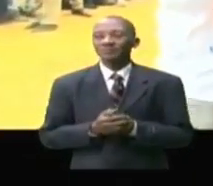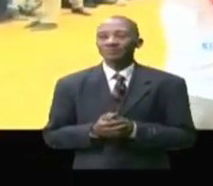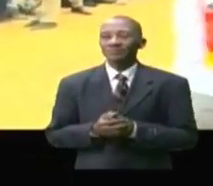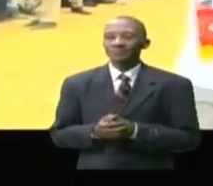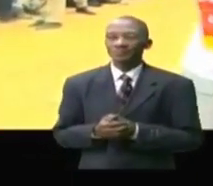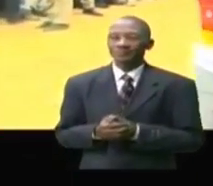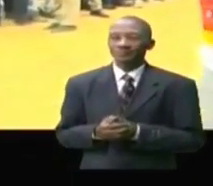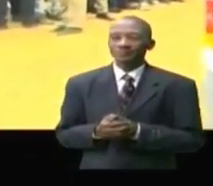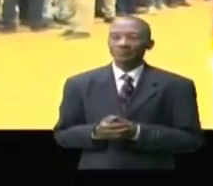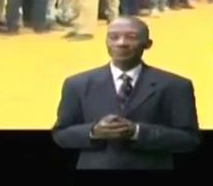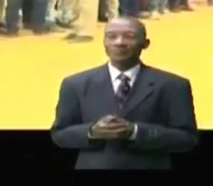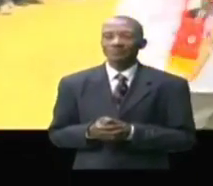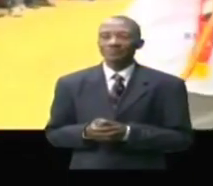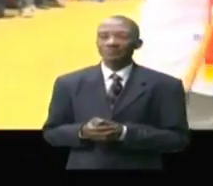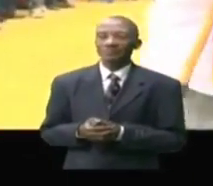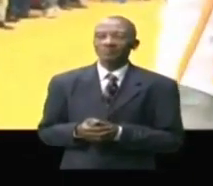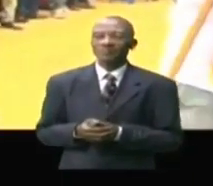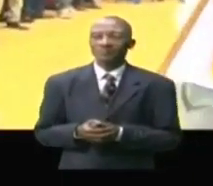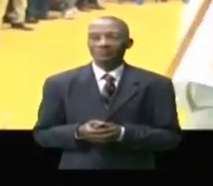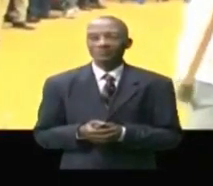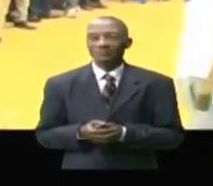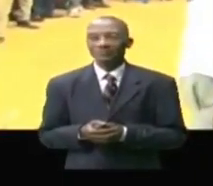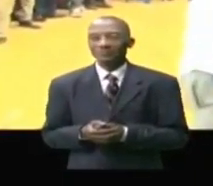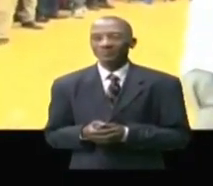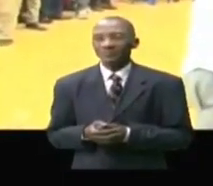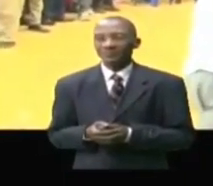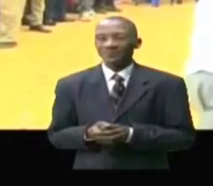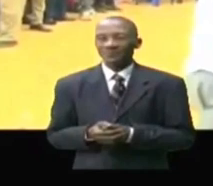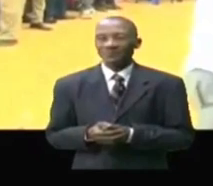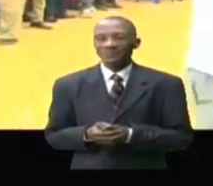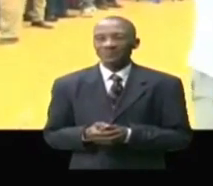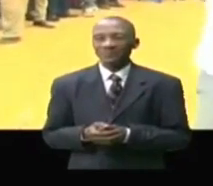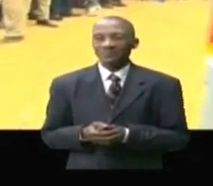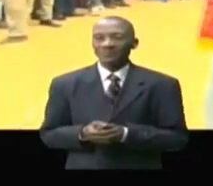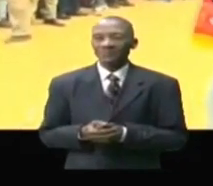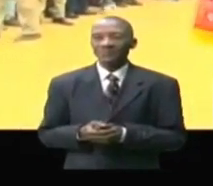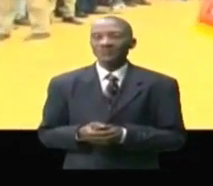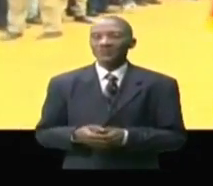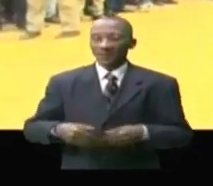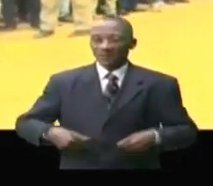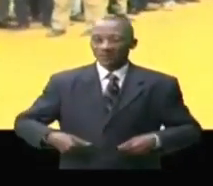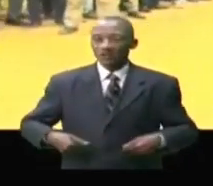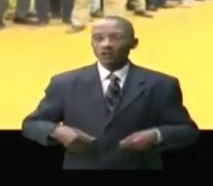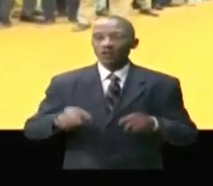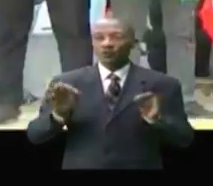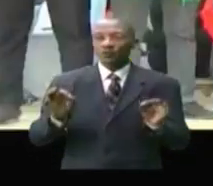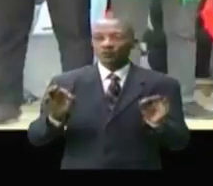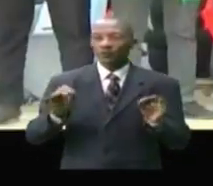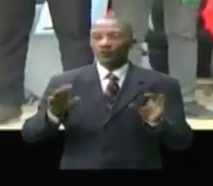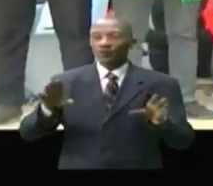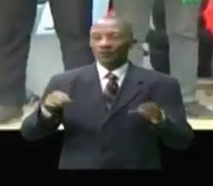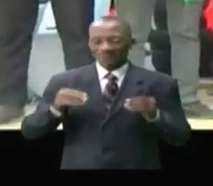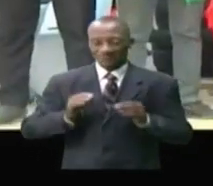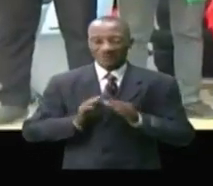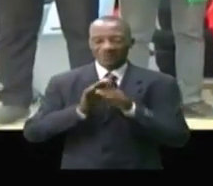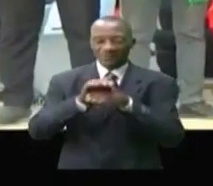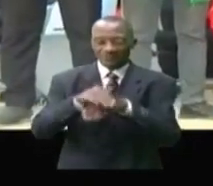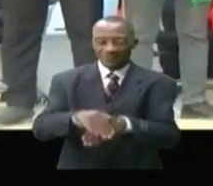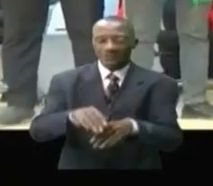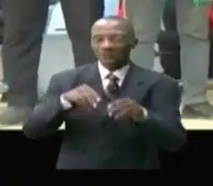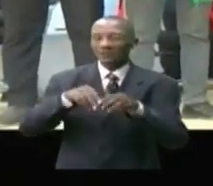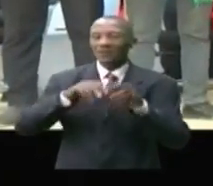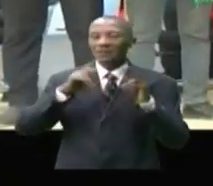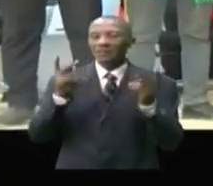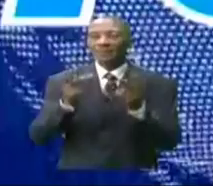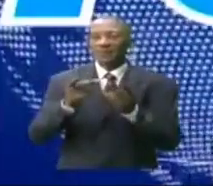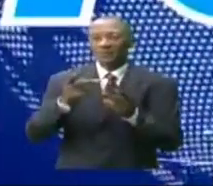d'installation du nouveau comité fédéral dans le but d'obtenir au moins un siège dans cette circonscription électorale